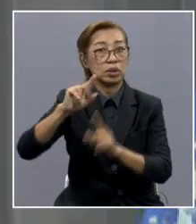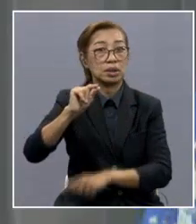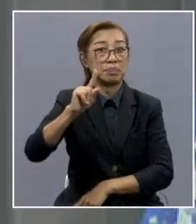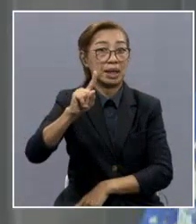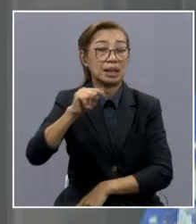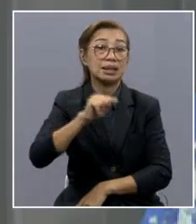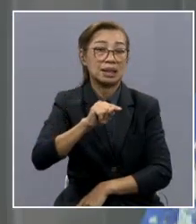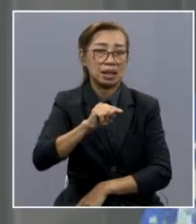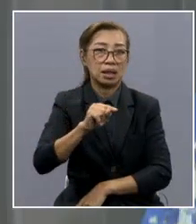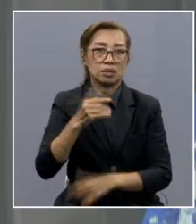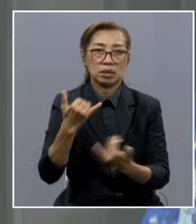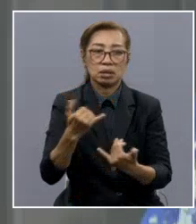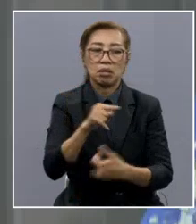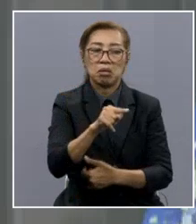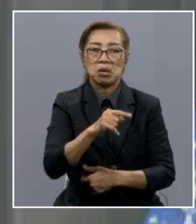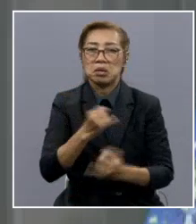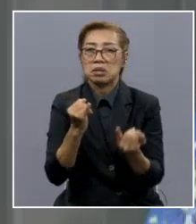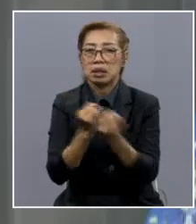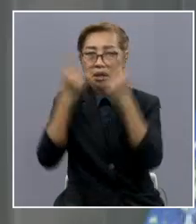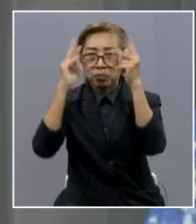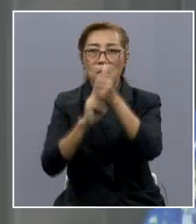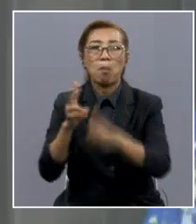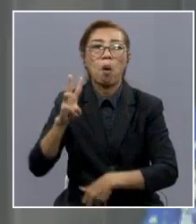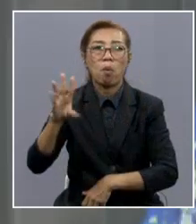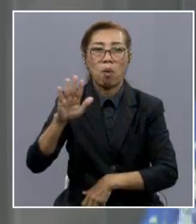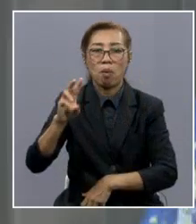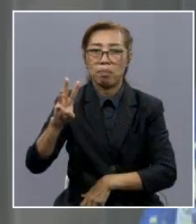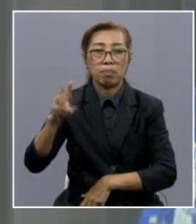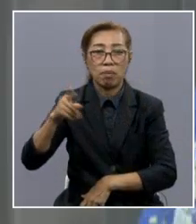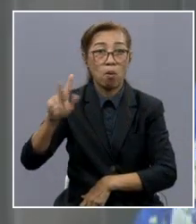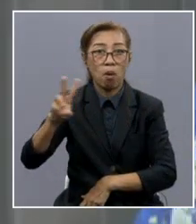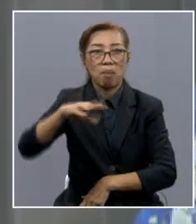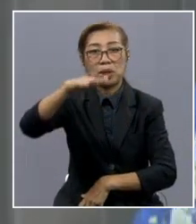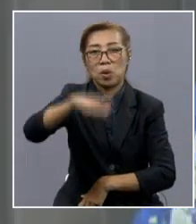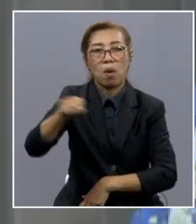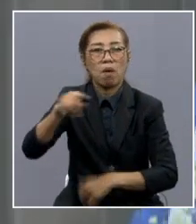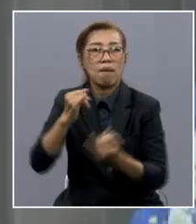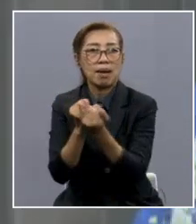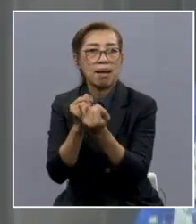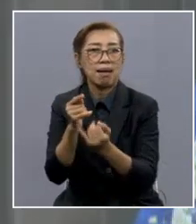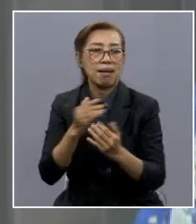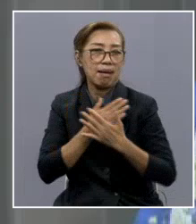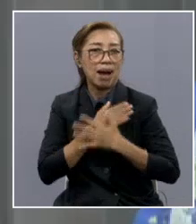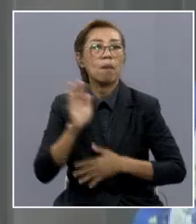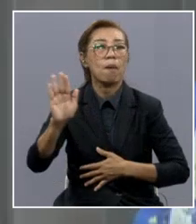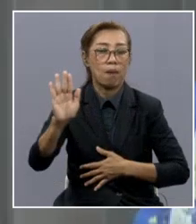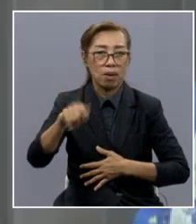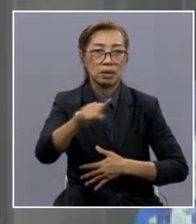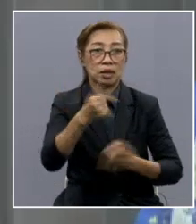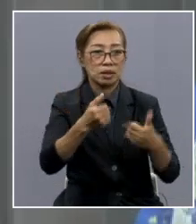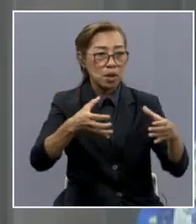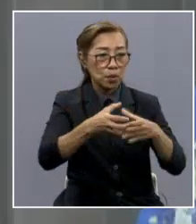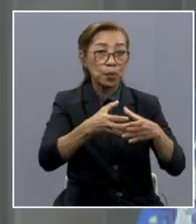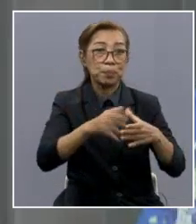ความปลอดภัยเป็นน้องรักของพลเอกประวิตรที่จะมาทำหน้าที่หัวหน้าพักรวมแผ่นดินคนใหม่นะหลังจากที่พลเอกวิท